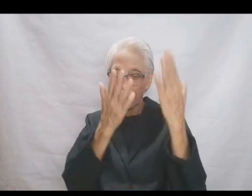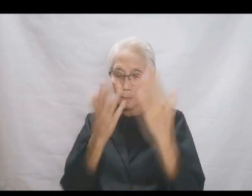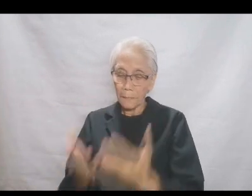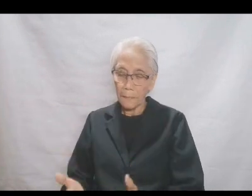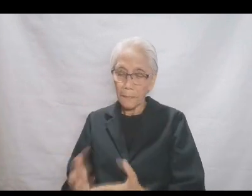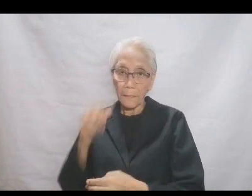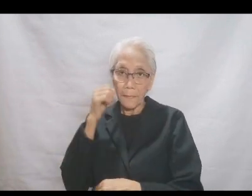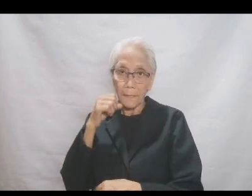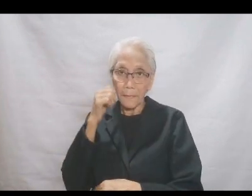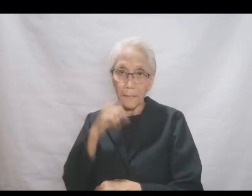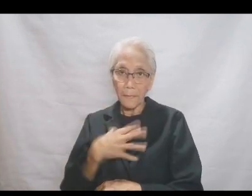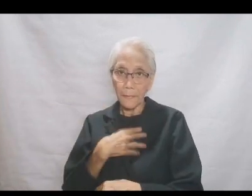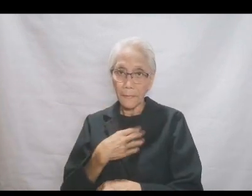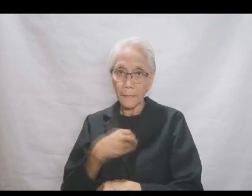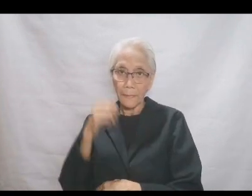Bring that girl here.